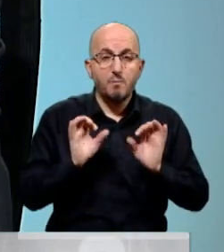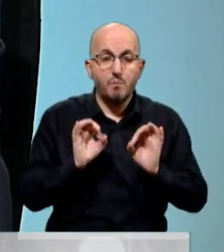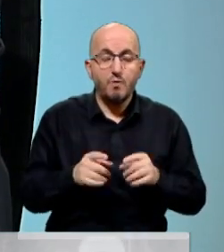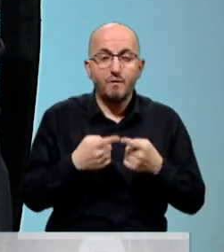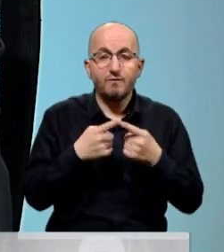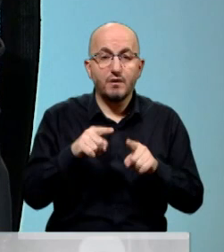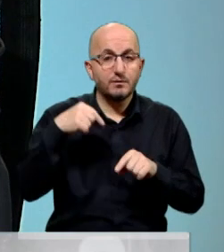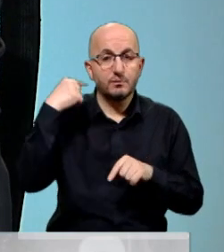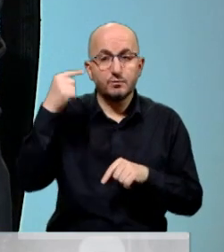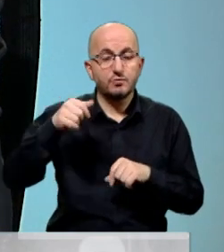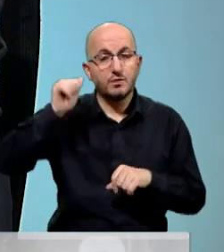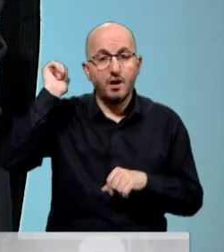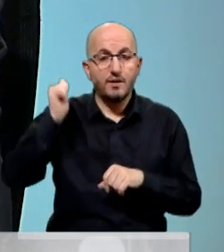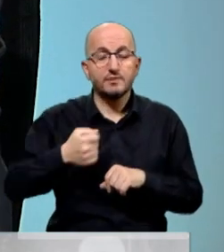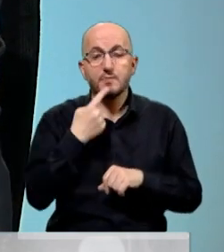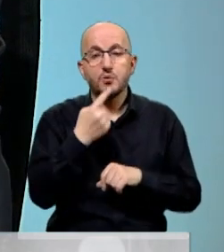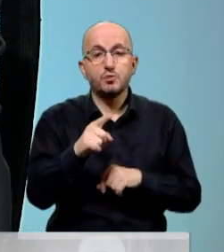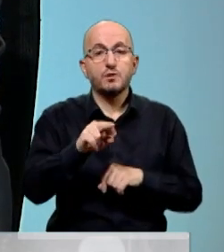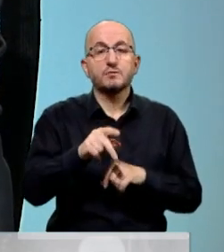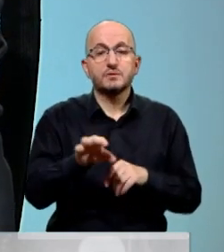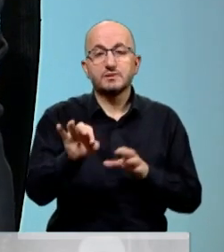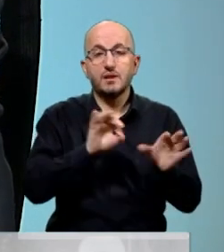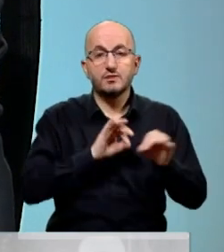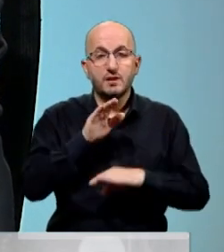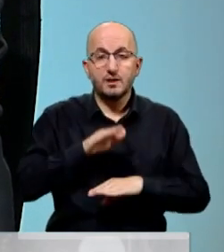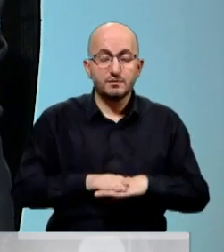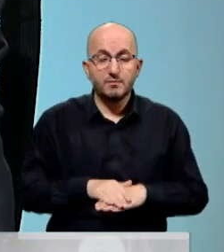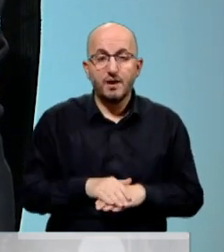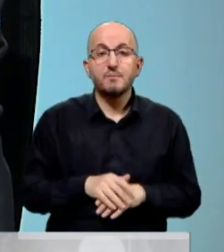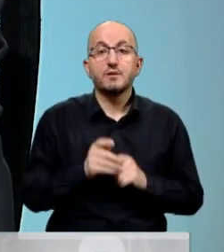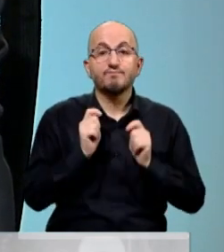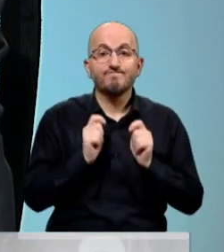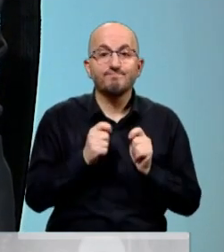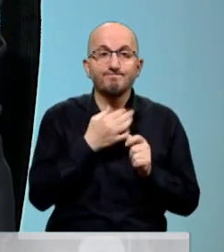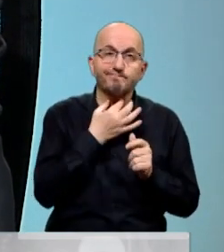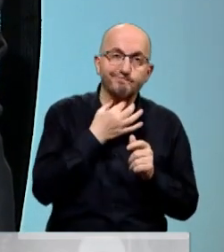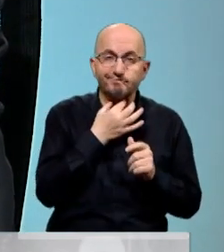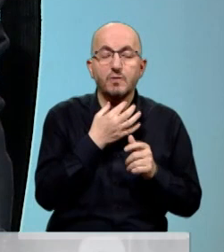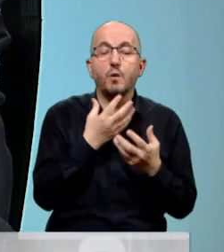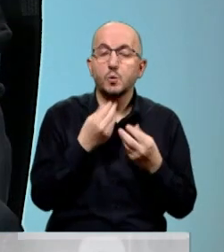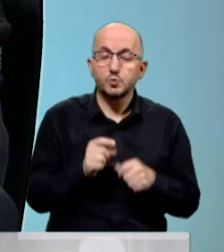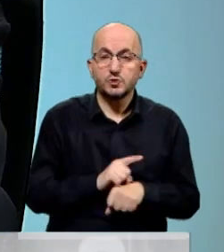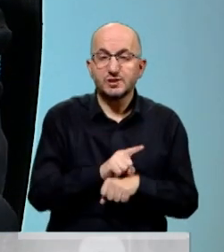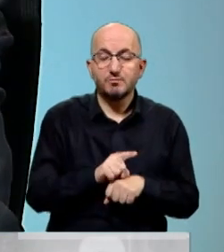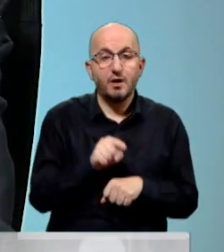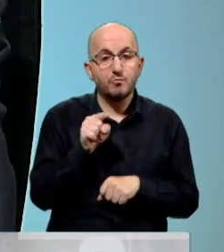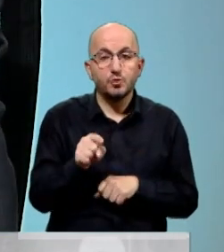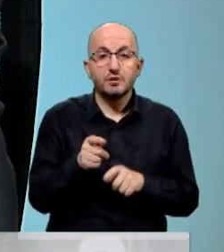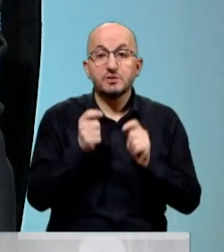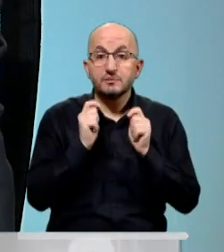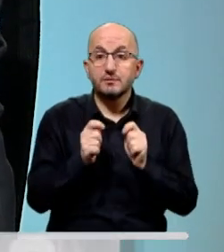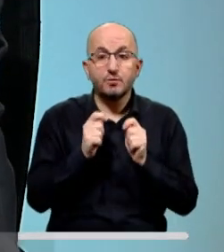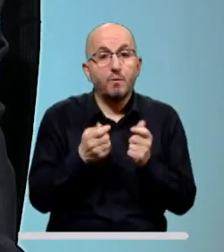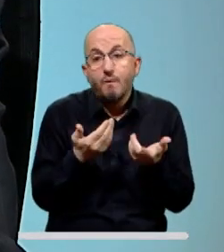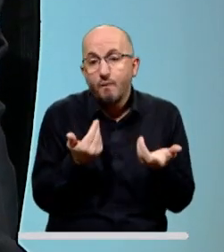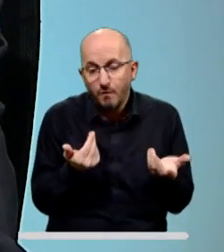farklı görüşleri her zaman söylediğimiz gibi tercih etmek ancak bir zarurete memli olur. Burada bir zaruret söz konusu değil.